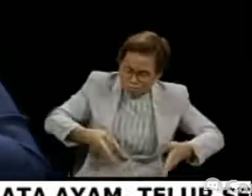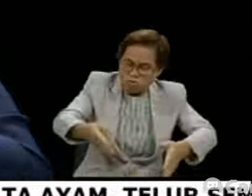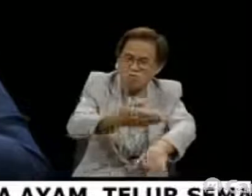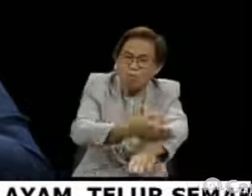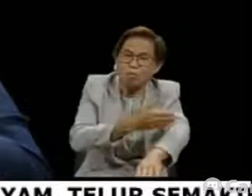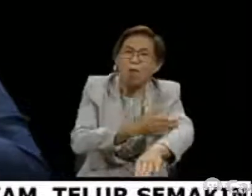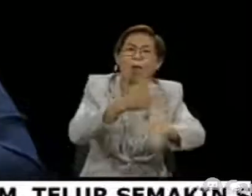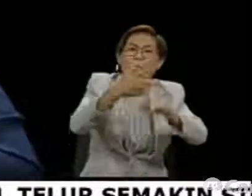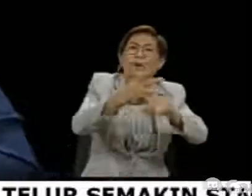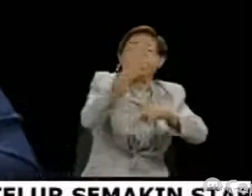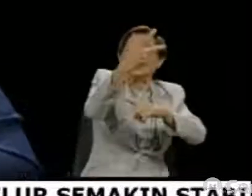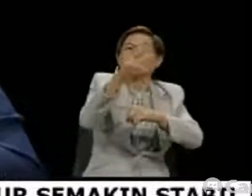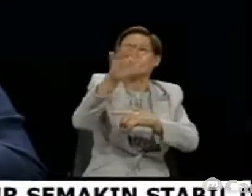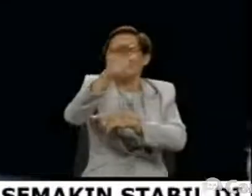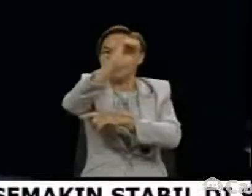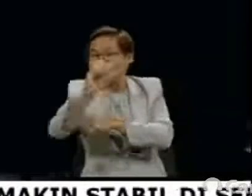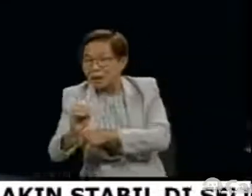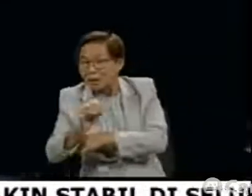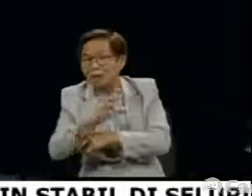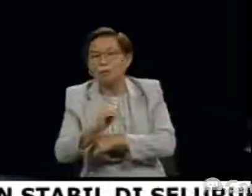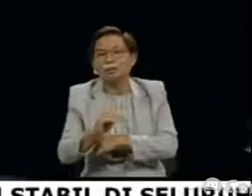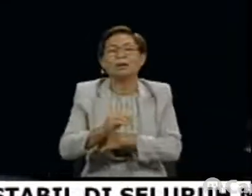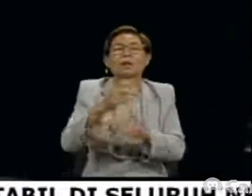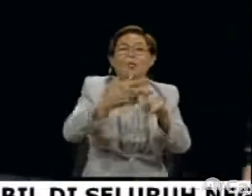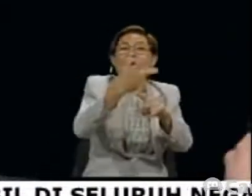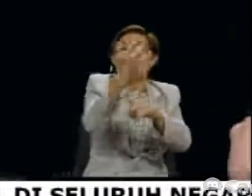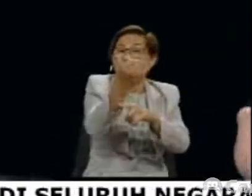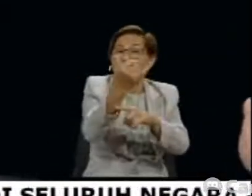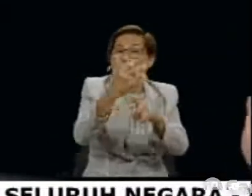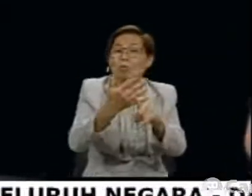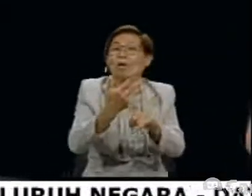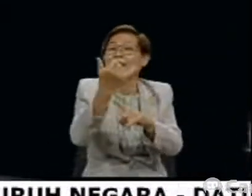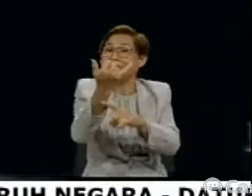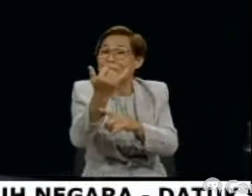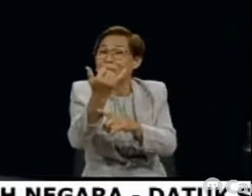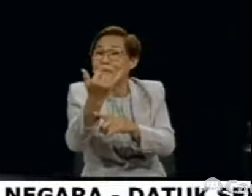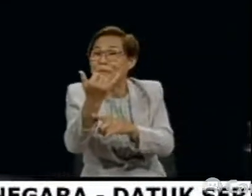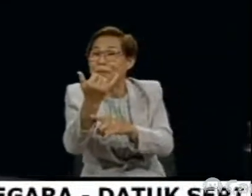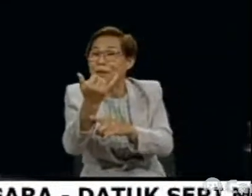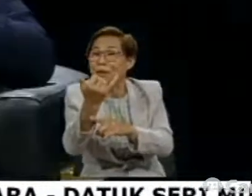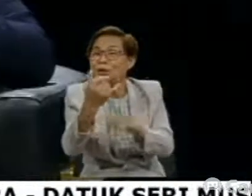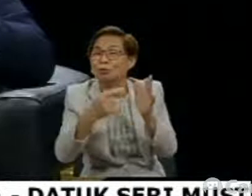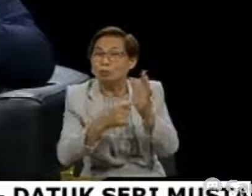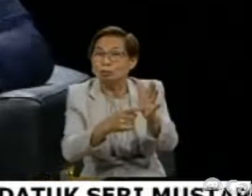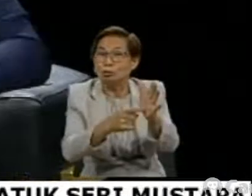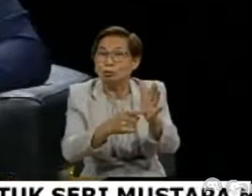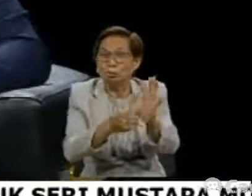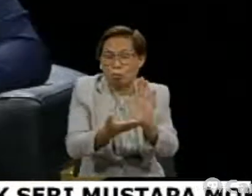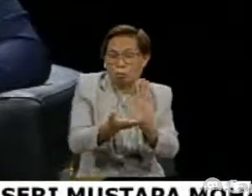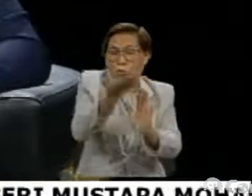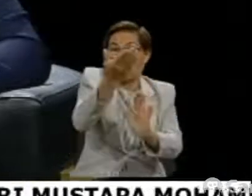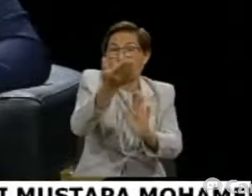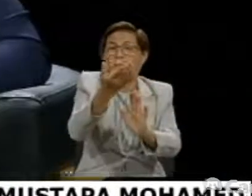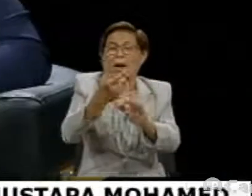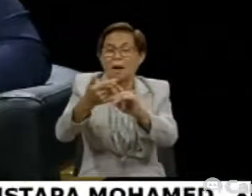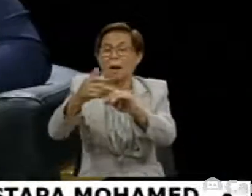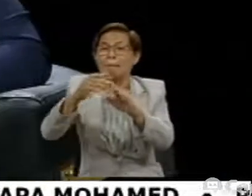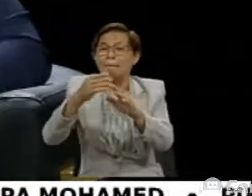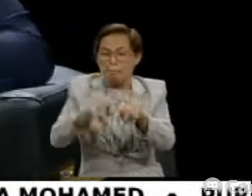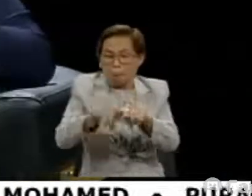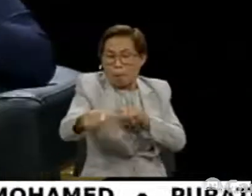pertama jumlah 100grm kita bersekolah suku kedua gunakan bab menunjukkan performanya lebih Jabodetabek suku pertama